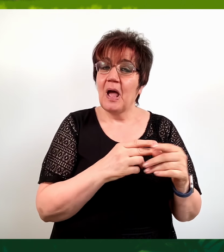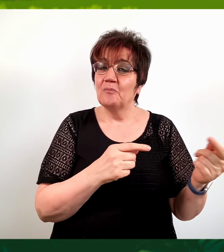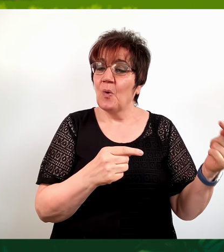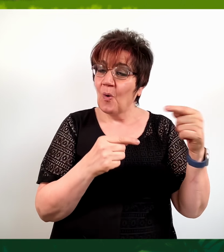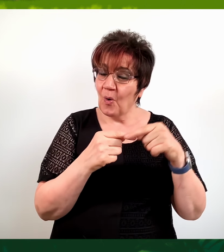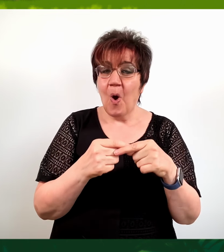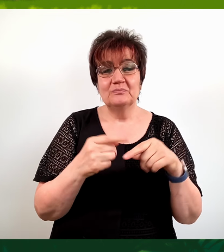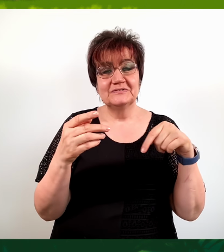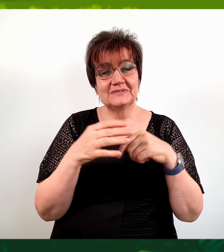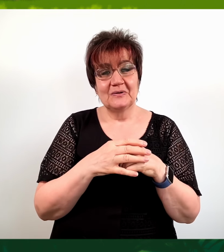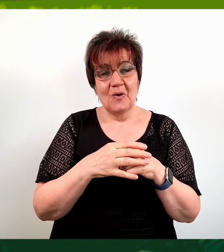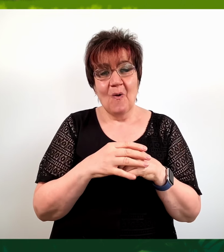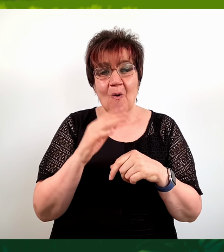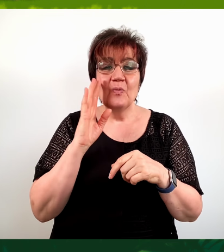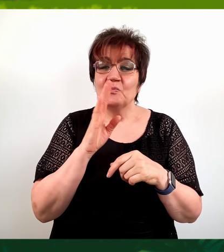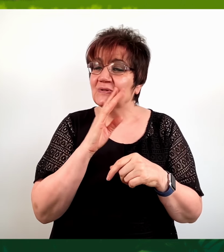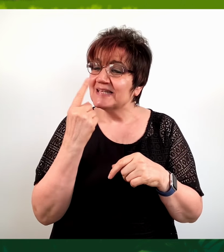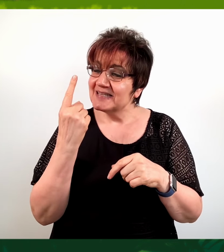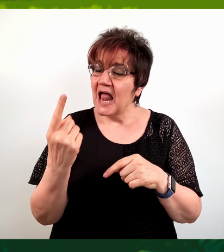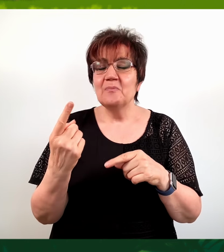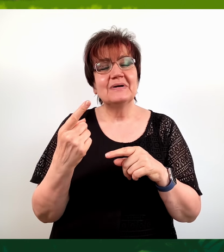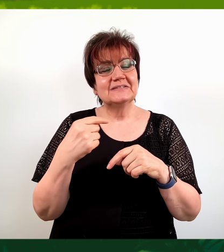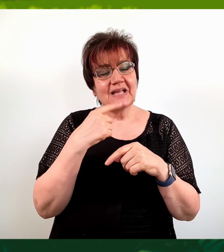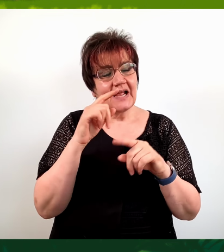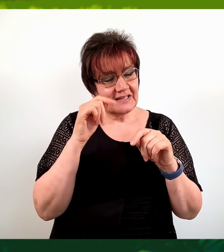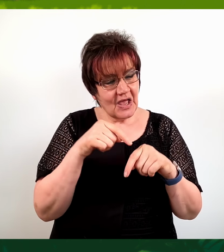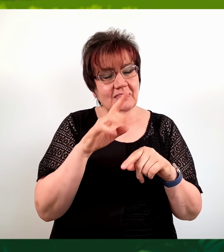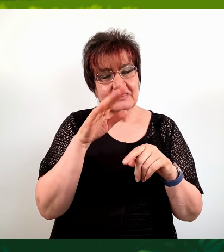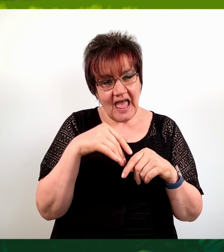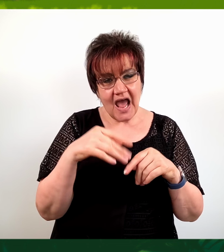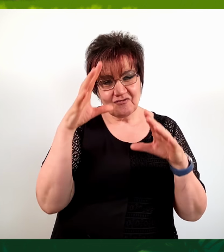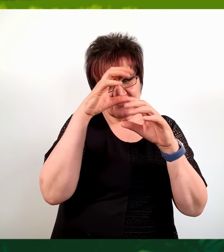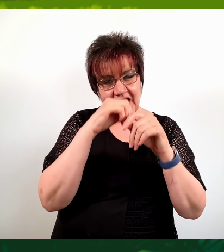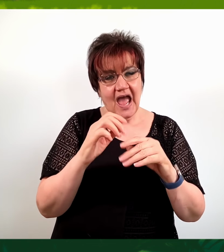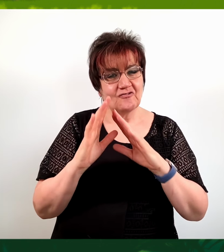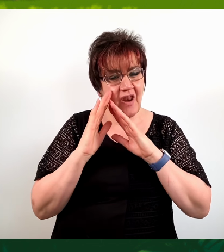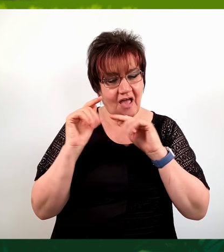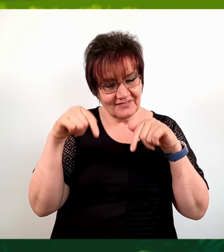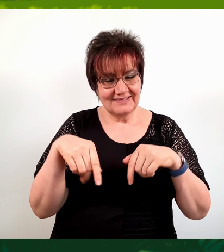besuchen und die Mutter erlaubte ihm, die Nacht in der Hütte zu verbringen.